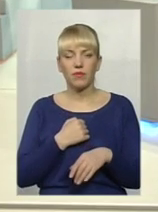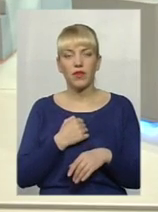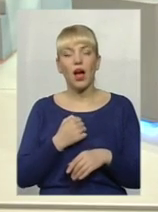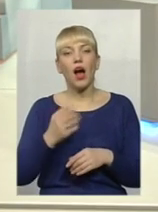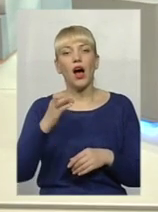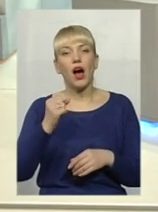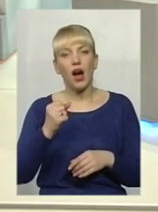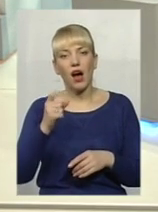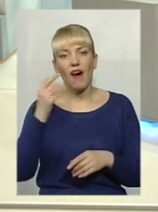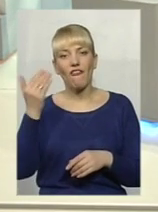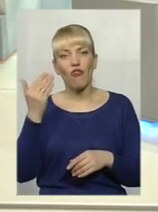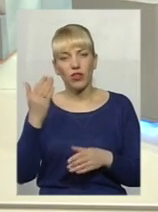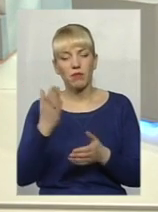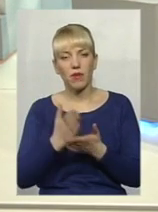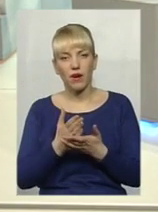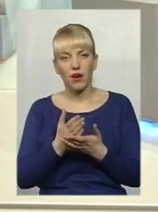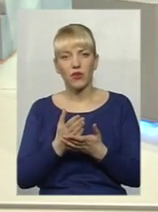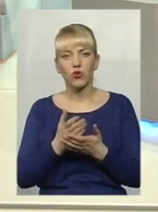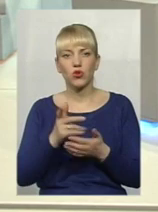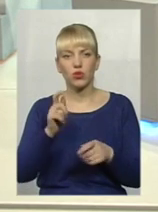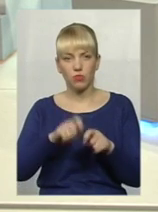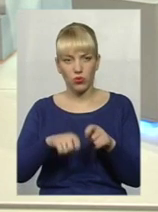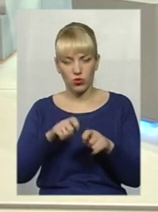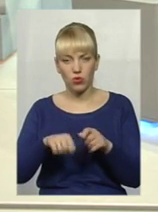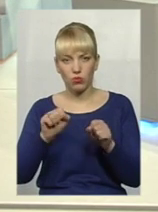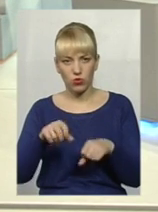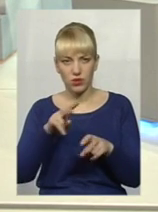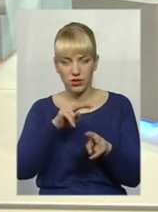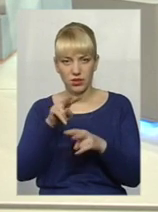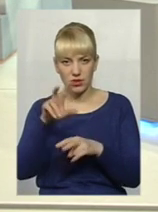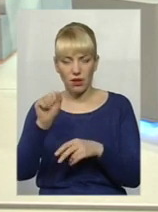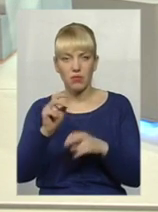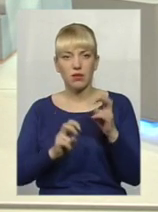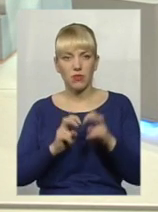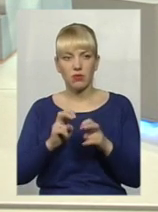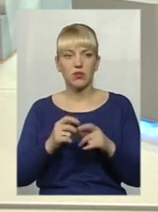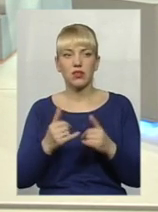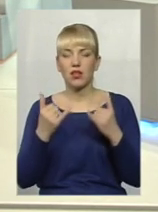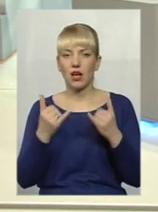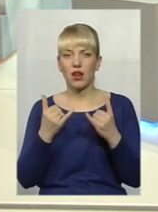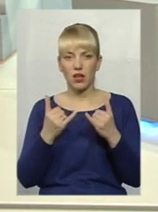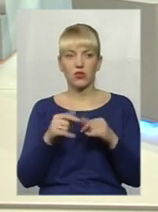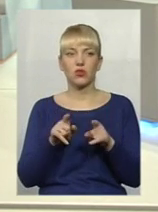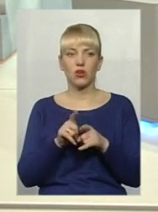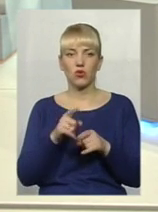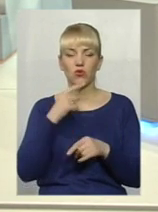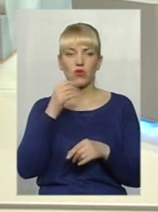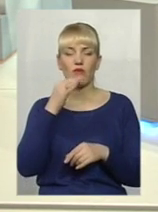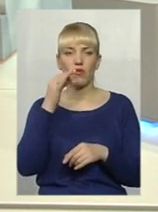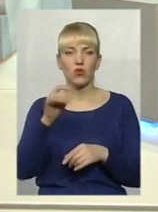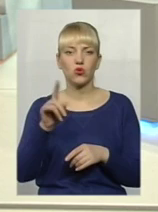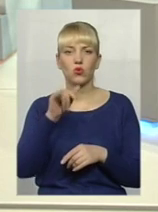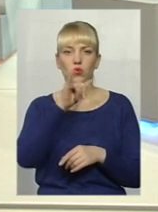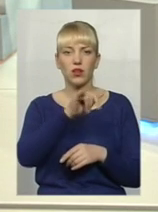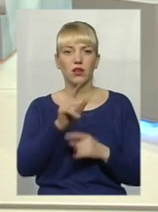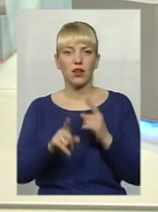Раніше вони мали функцію нагляду, функцію контролю. За підприємствами, установами, організаціями. Так, зараз наразі вони також кажуть, що в них реформа